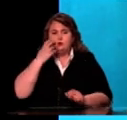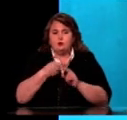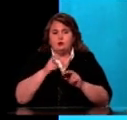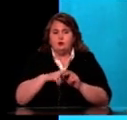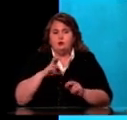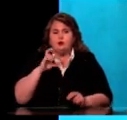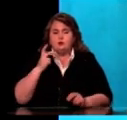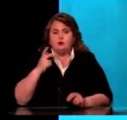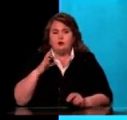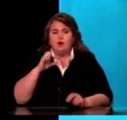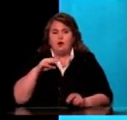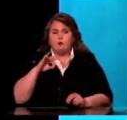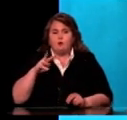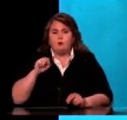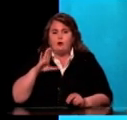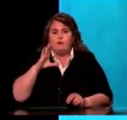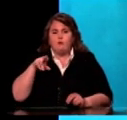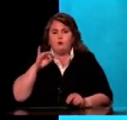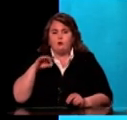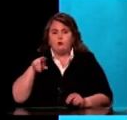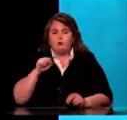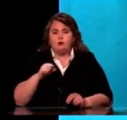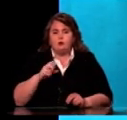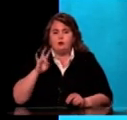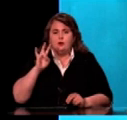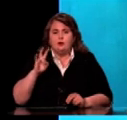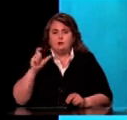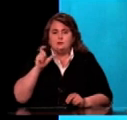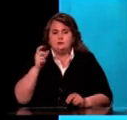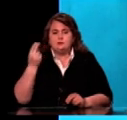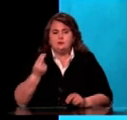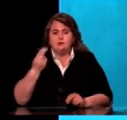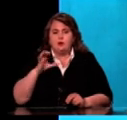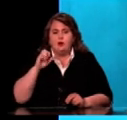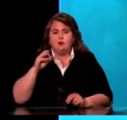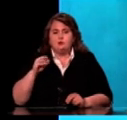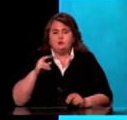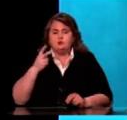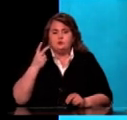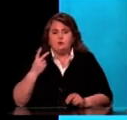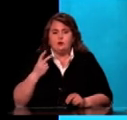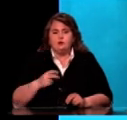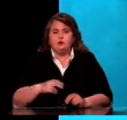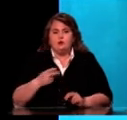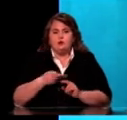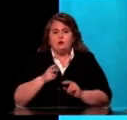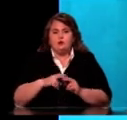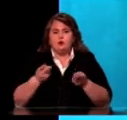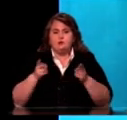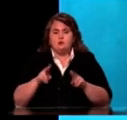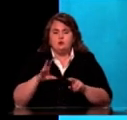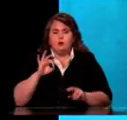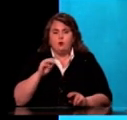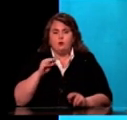и 3 атома водорода. N синим цветом – H2, то есть это остаток